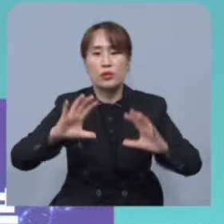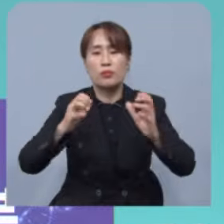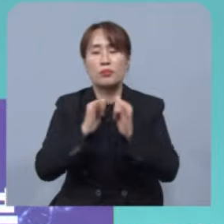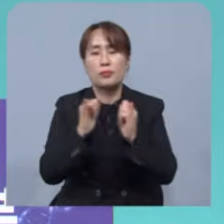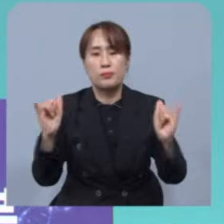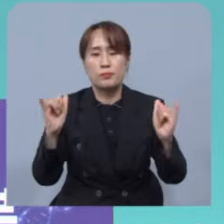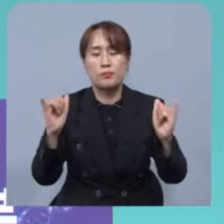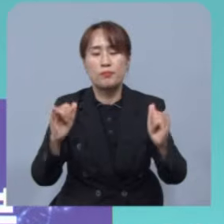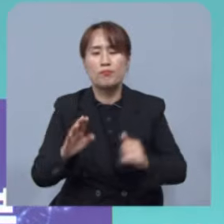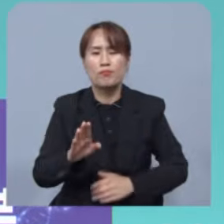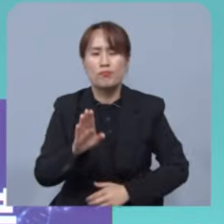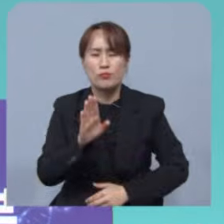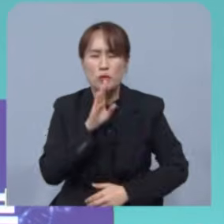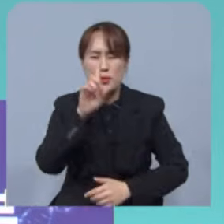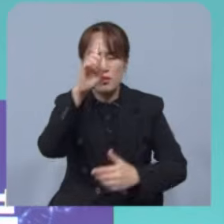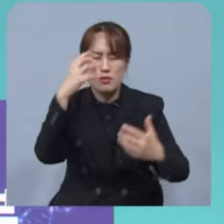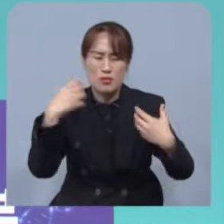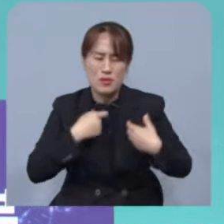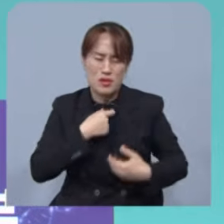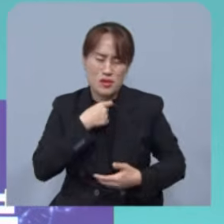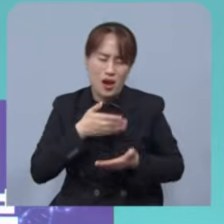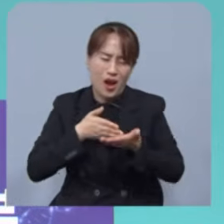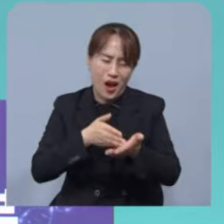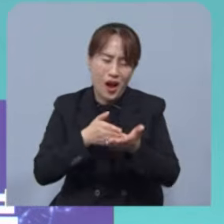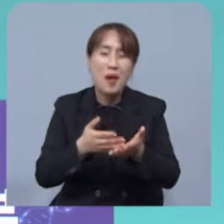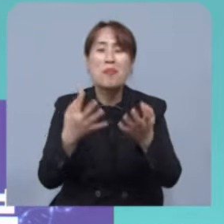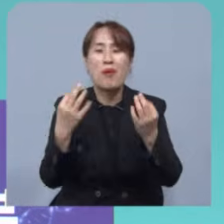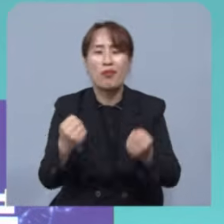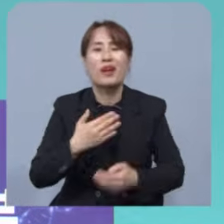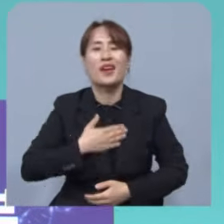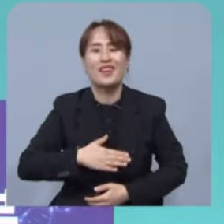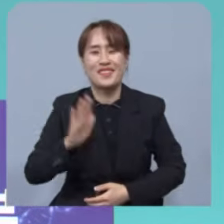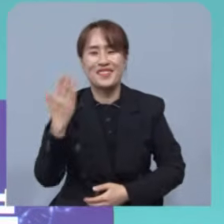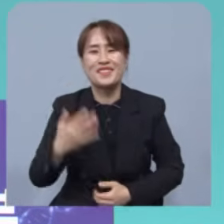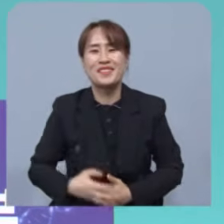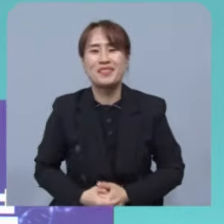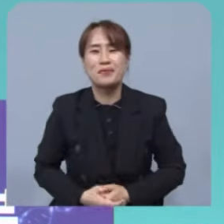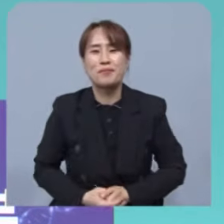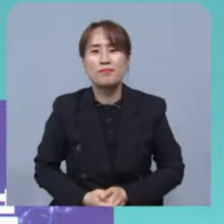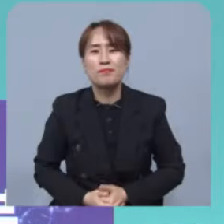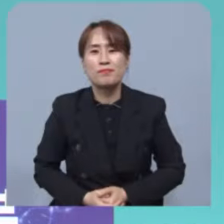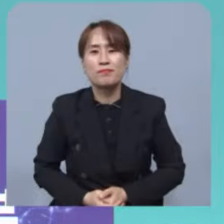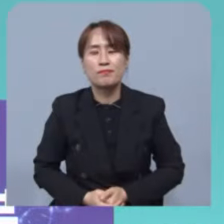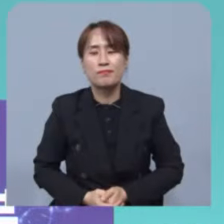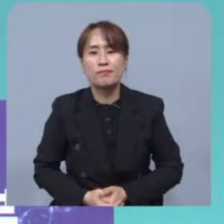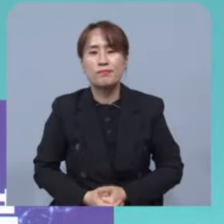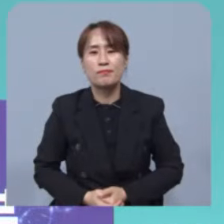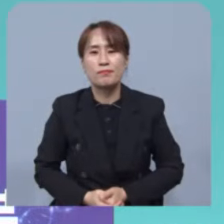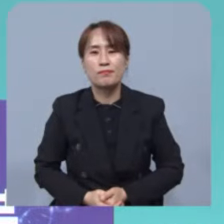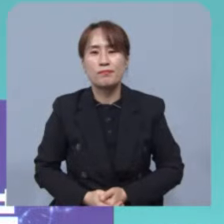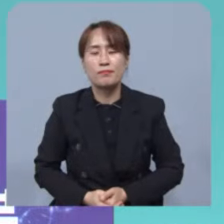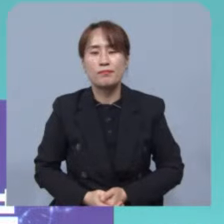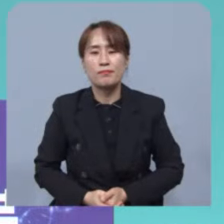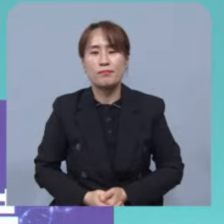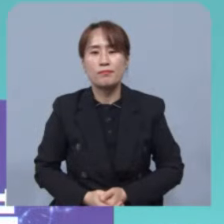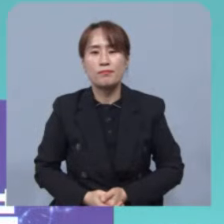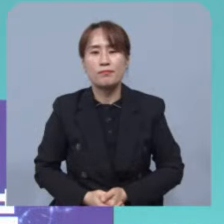국민들께서 참 정부에 하실 말씀이 많구나 라는 생각이 듭니다.